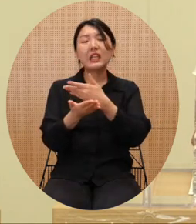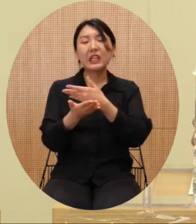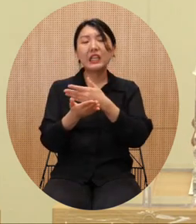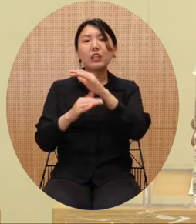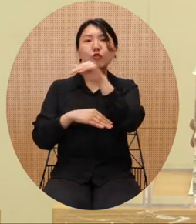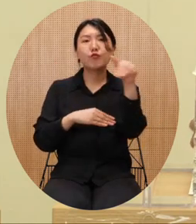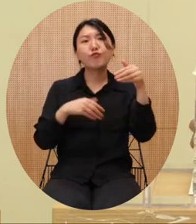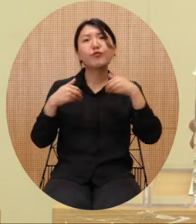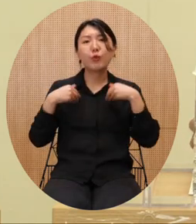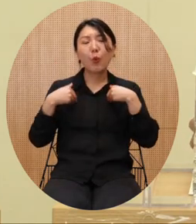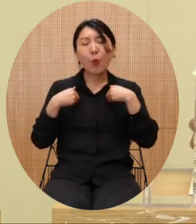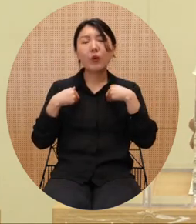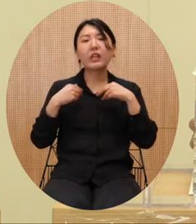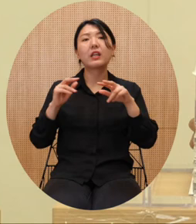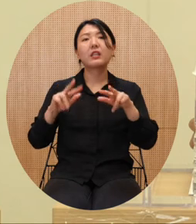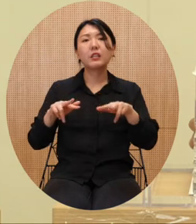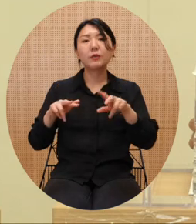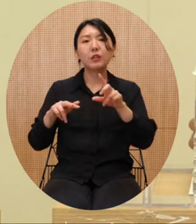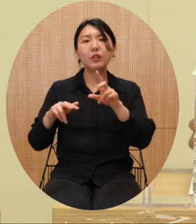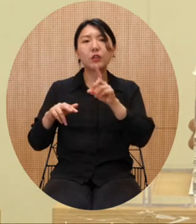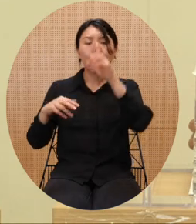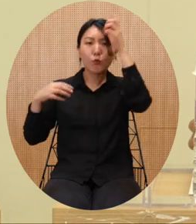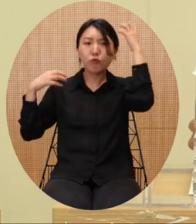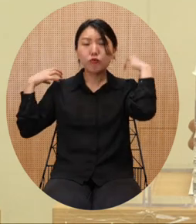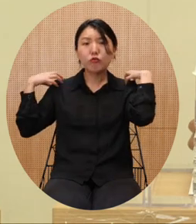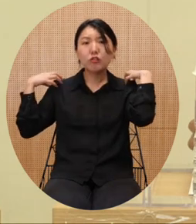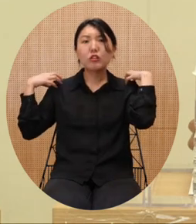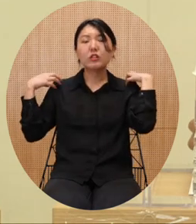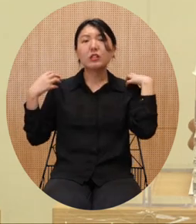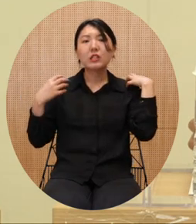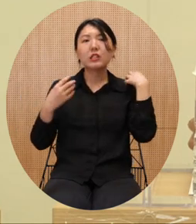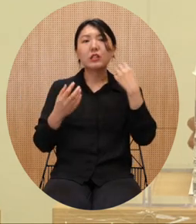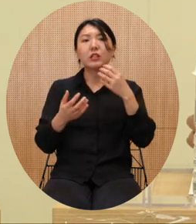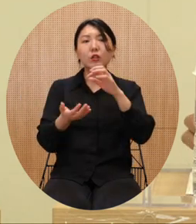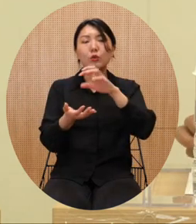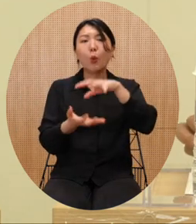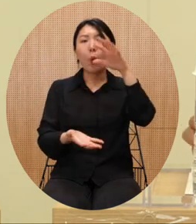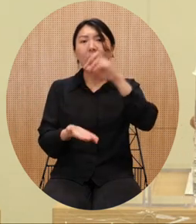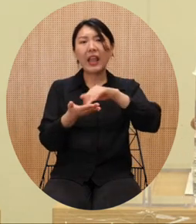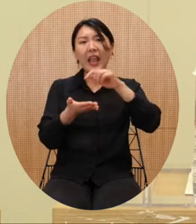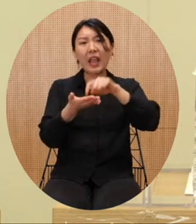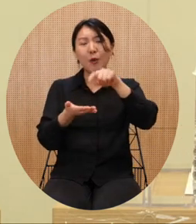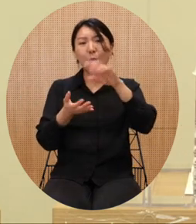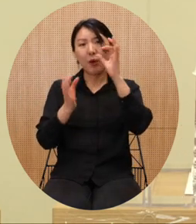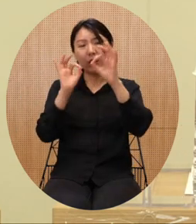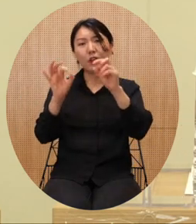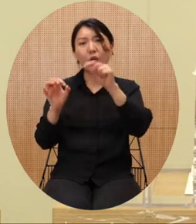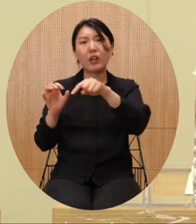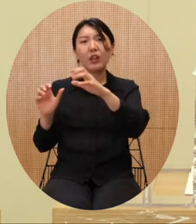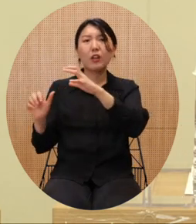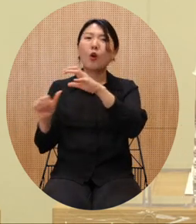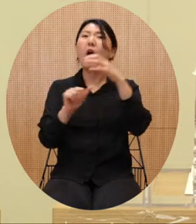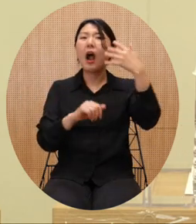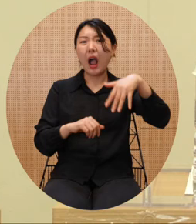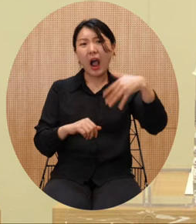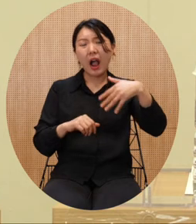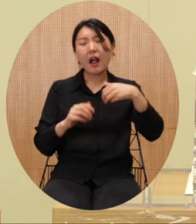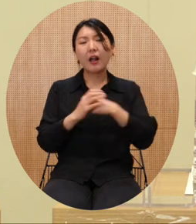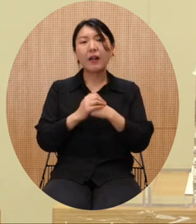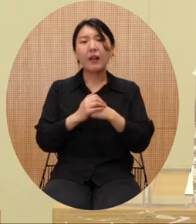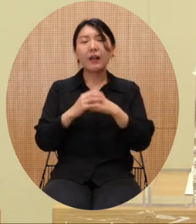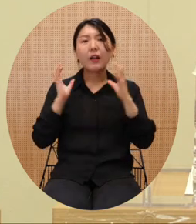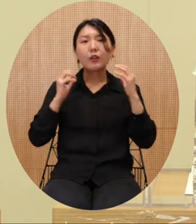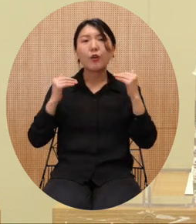굉장히 중요하지만 현재로서는 정부 통계에서도 정부의 어떤 급여와 관련해서도 그것이 적용되고 있지 않습니다.